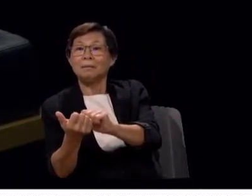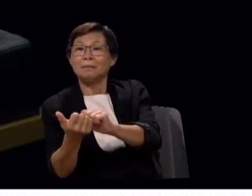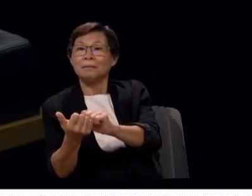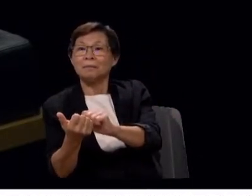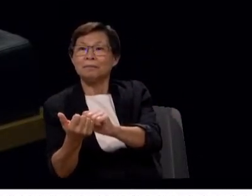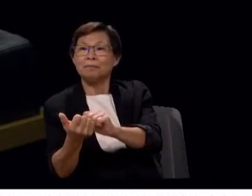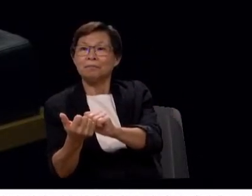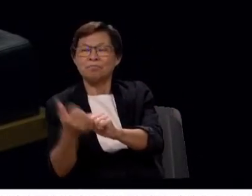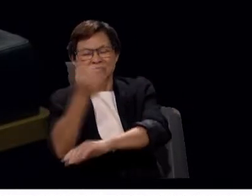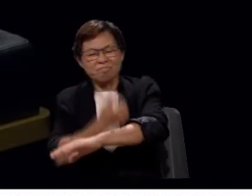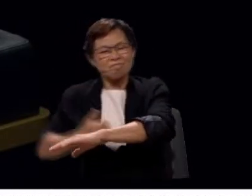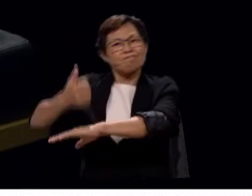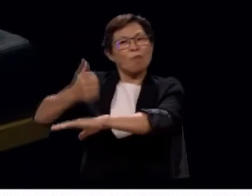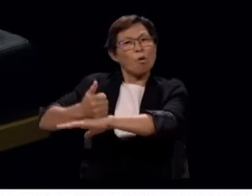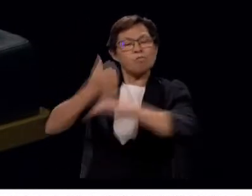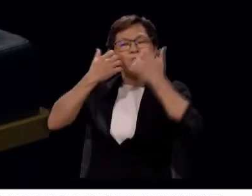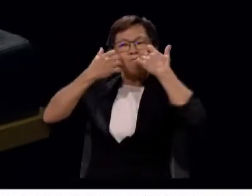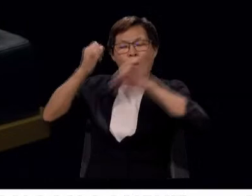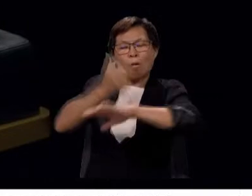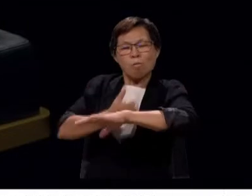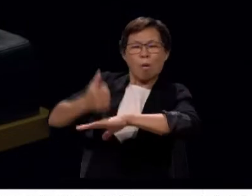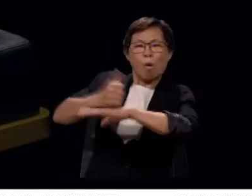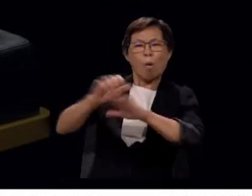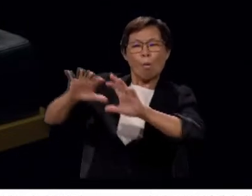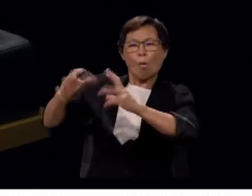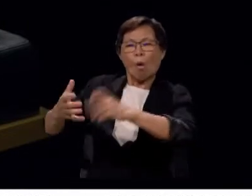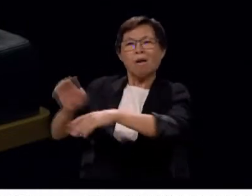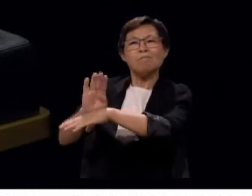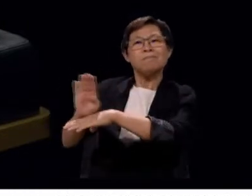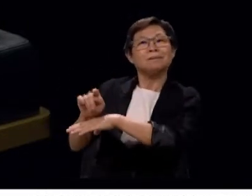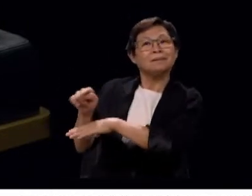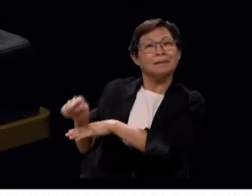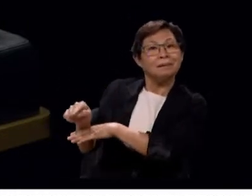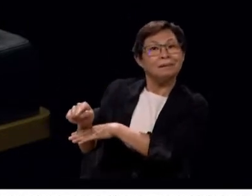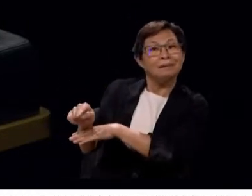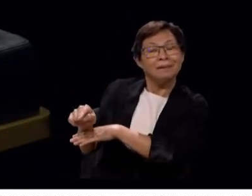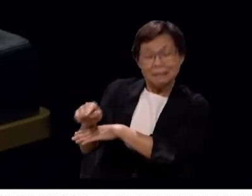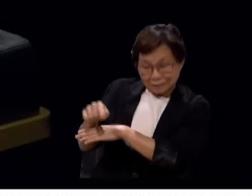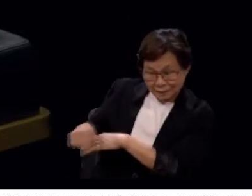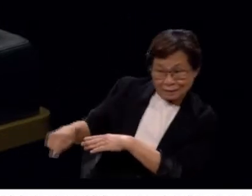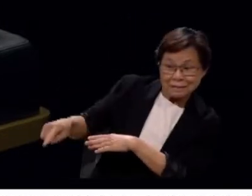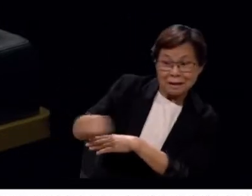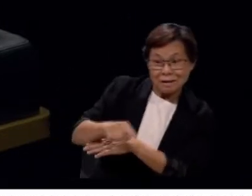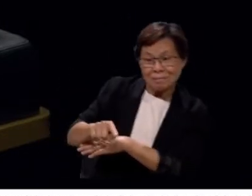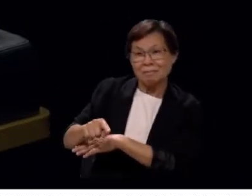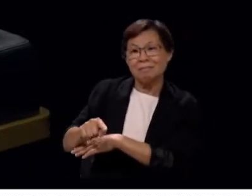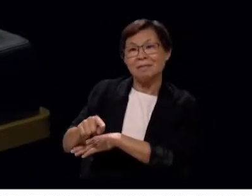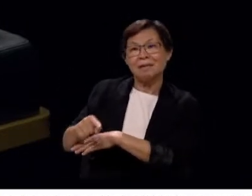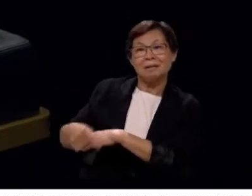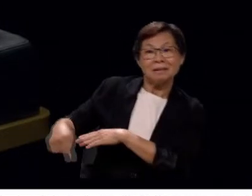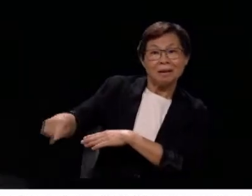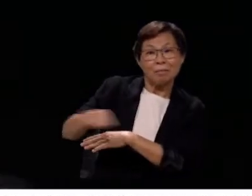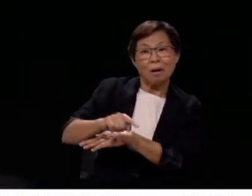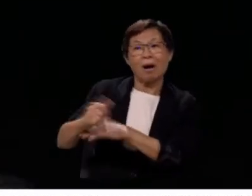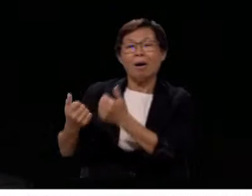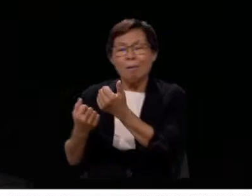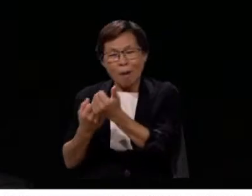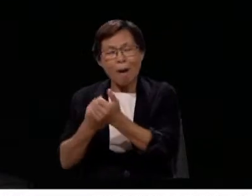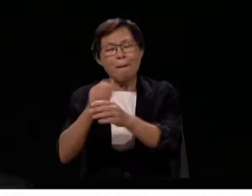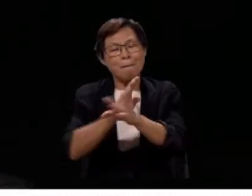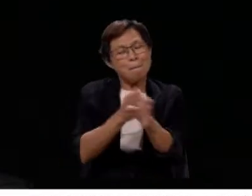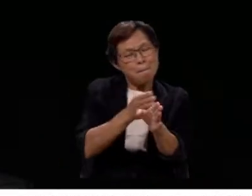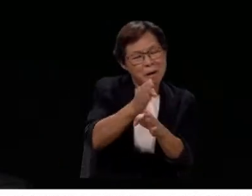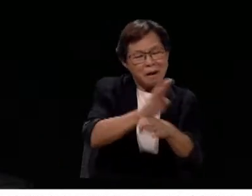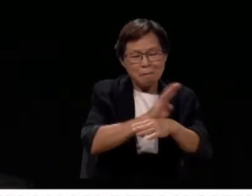well establish dalam kudunya kopra dan mereka ini adalah tabla kamb0ja bidang Koperasi